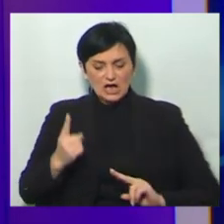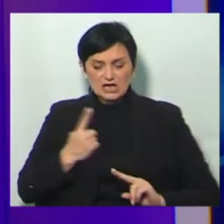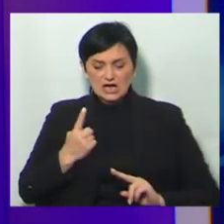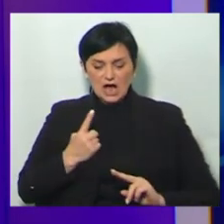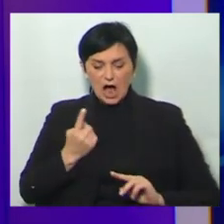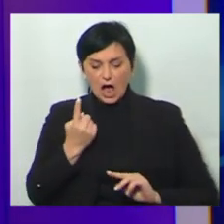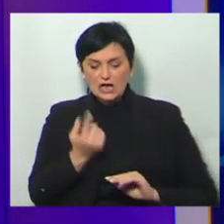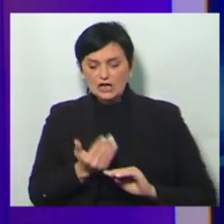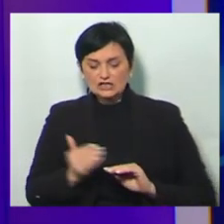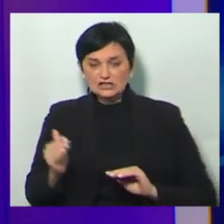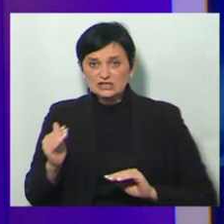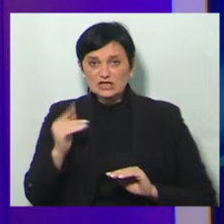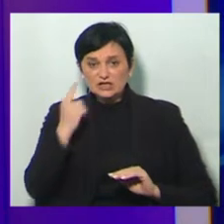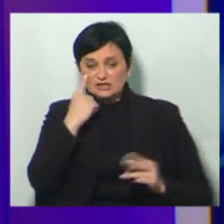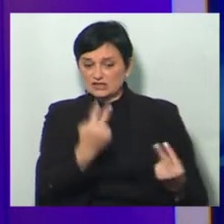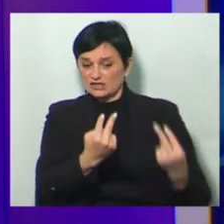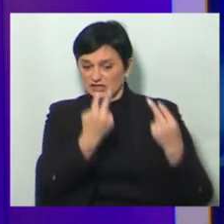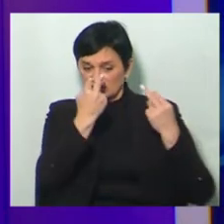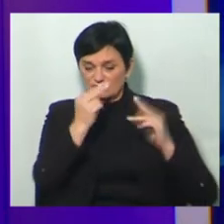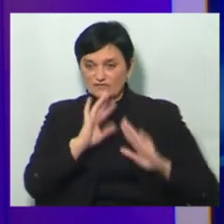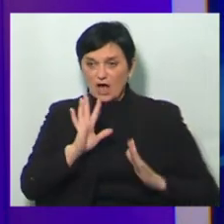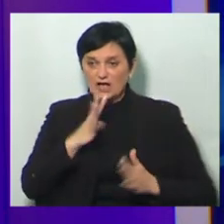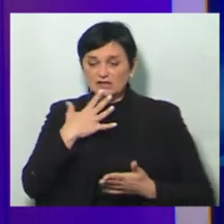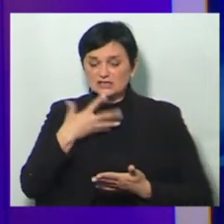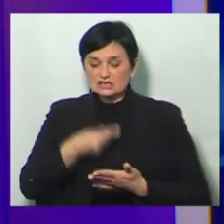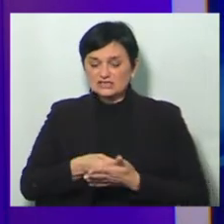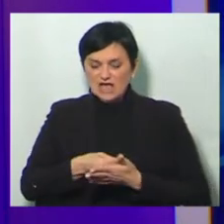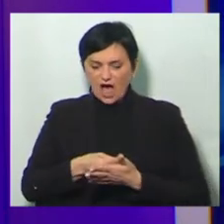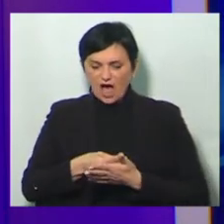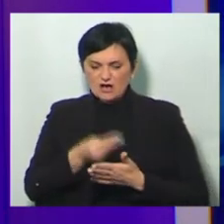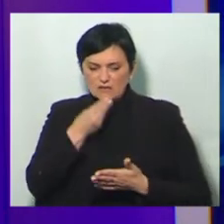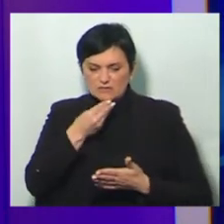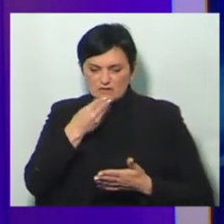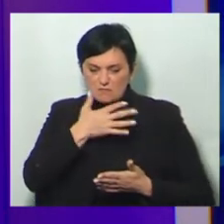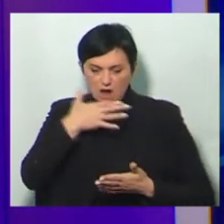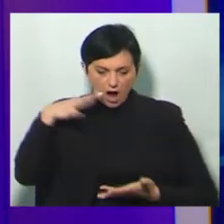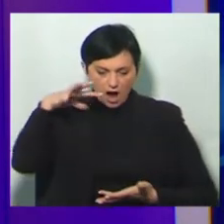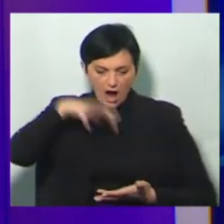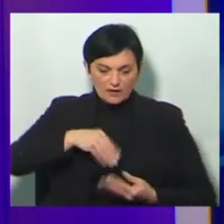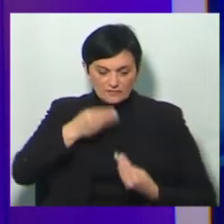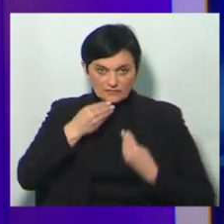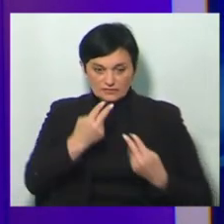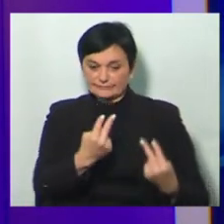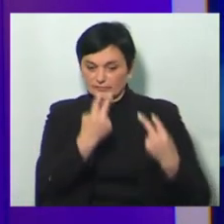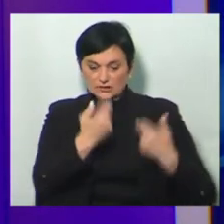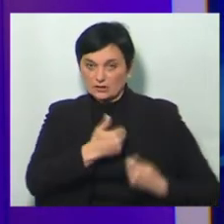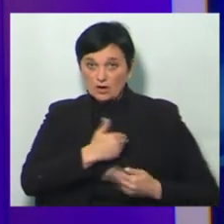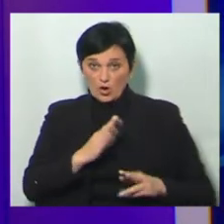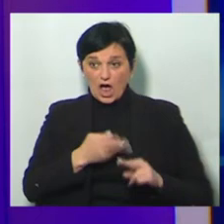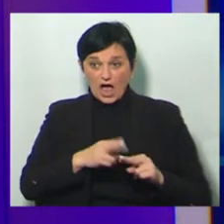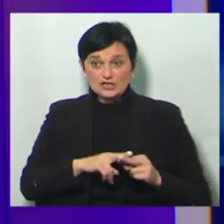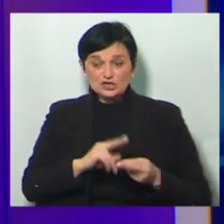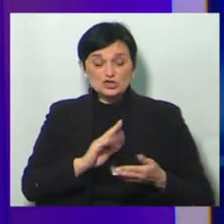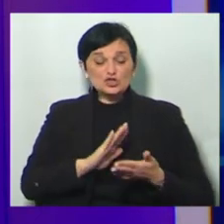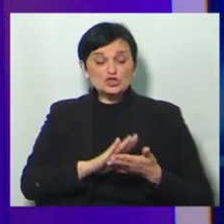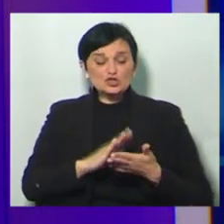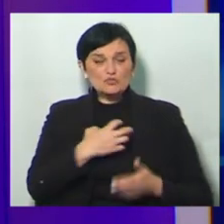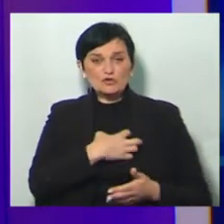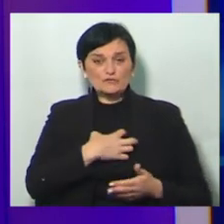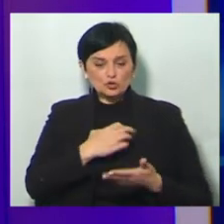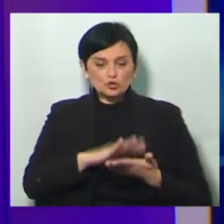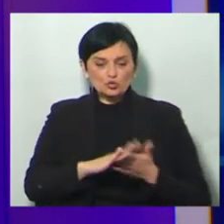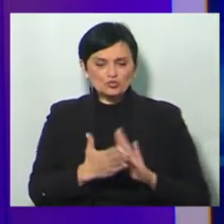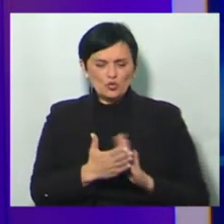განმარტოება, თვალს მორიდება და შენიღვა საკუთარი ხარბი კვებისა. Ეს მნიშვნელოვანი მდგომარეობები გახლავთ ისევე,